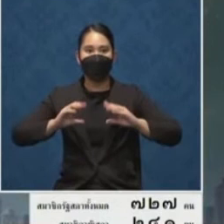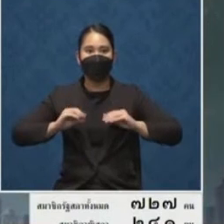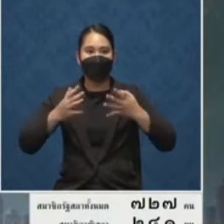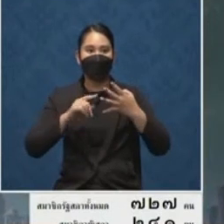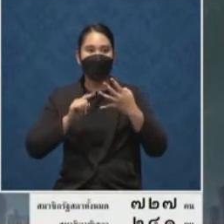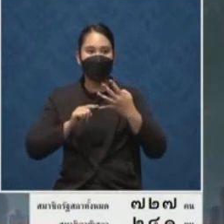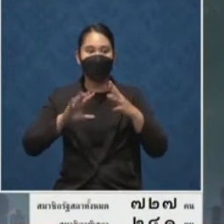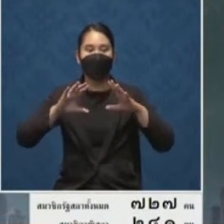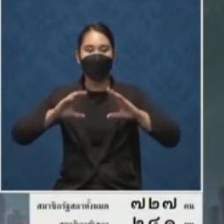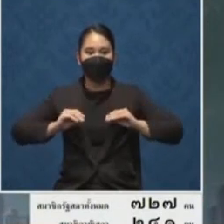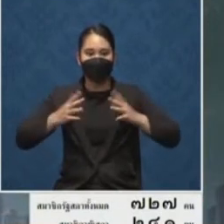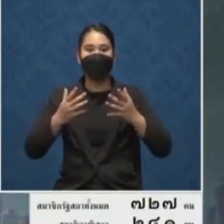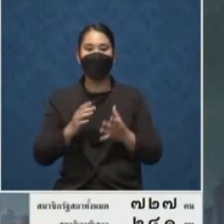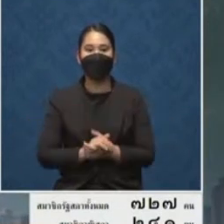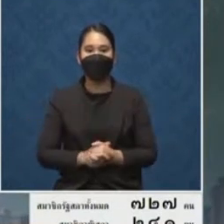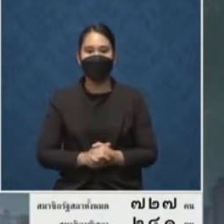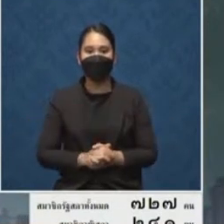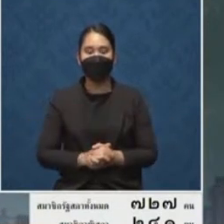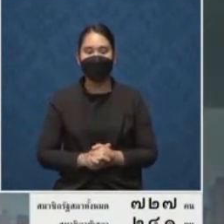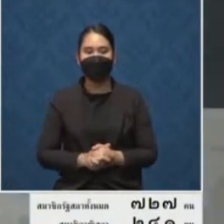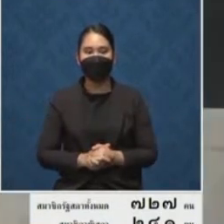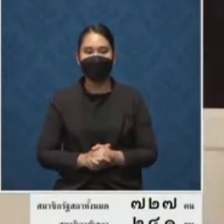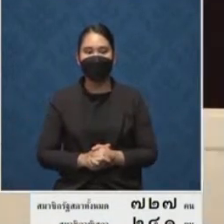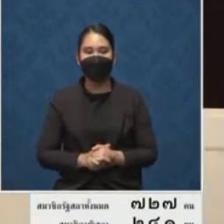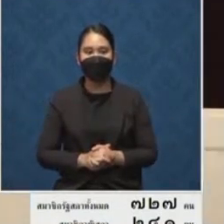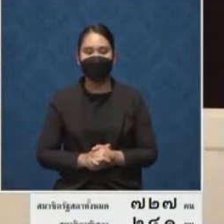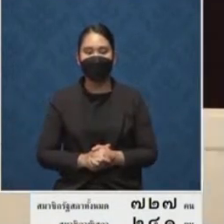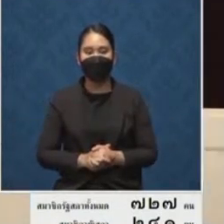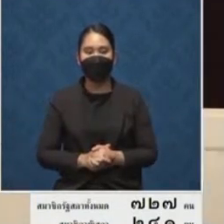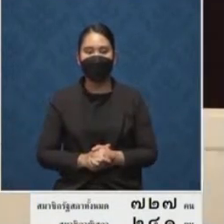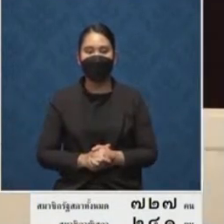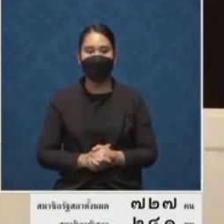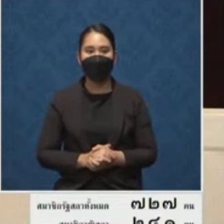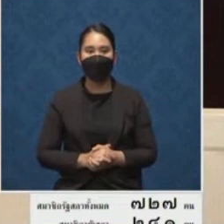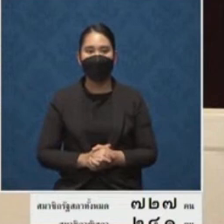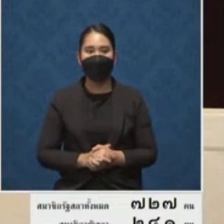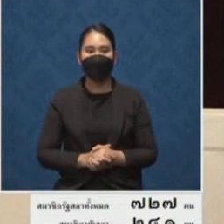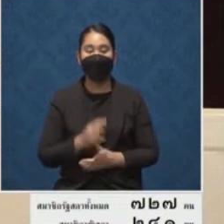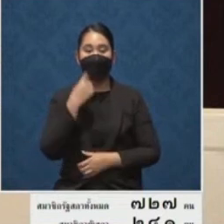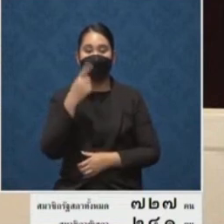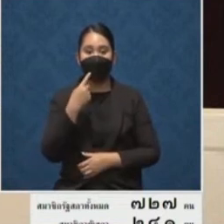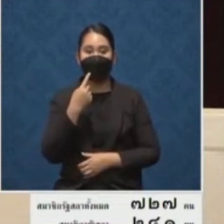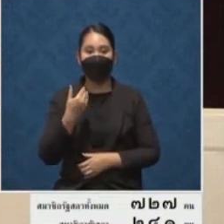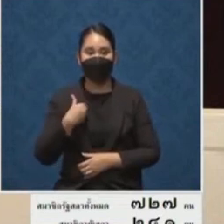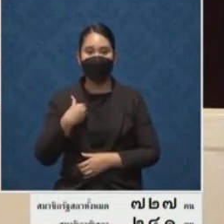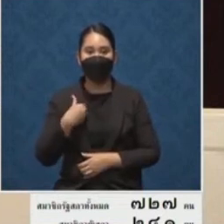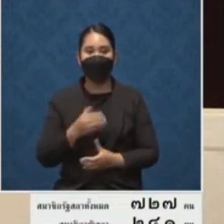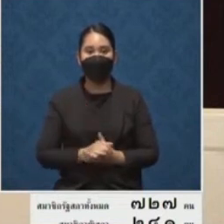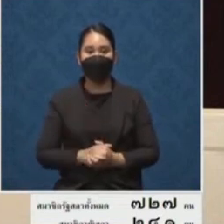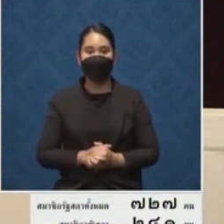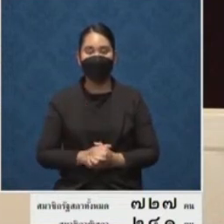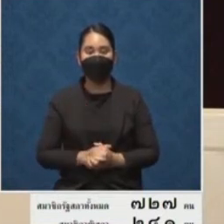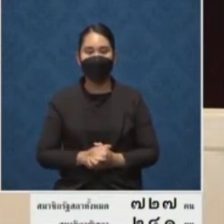1ไม่รับหลักการ2ไม่รับหลักการ3ไม่รับหลักการและ4ไม่รับหลักการครับ ฐานนิเทียนทองนะครับไม่รับหลักการทั้ง4ช่องนะ